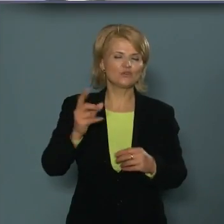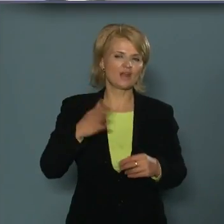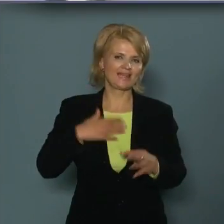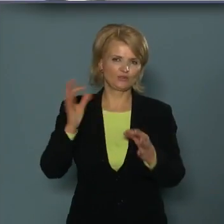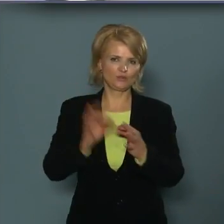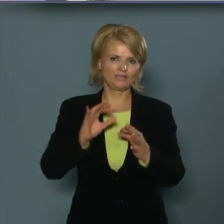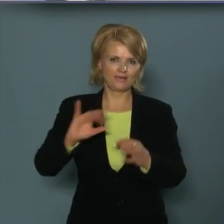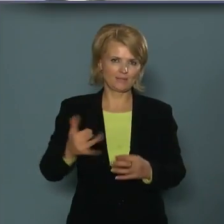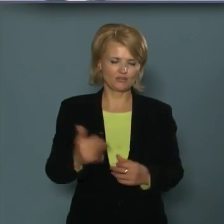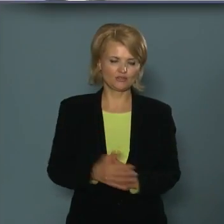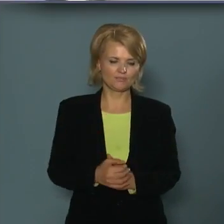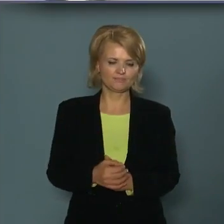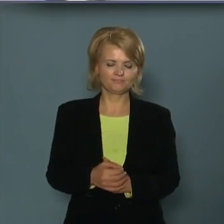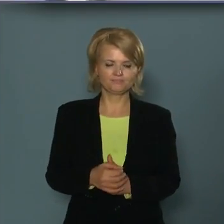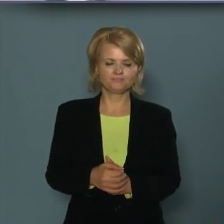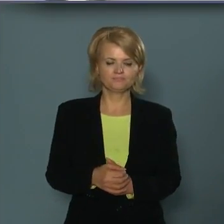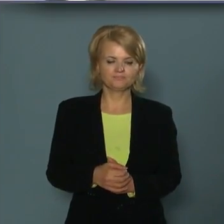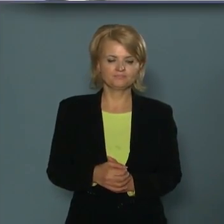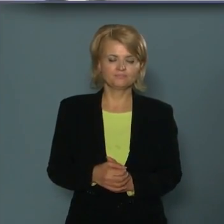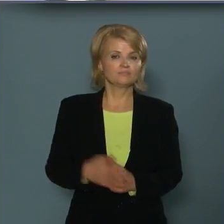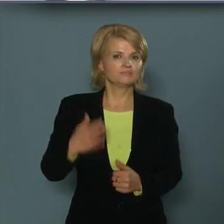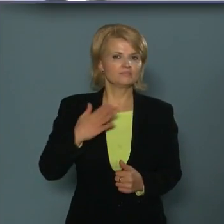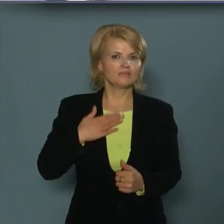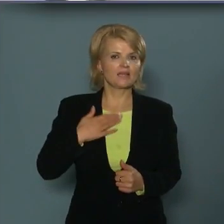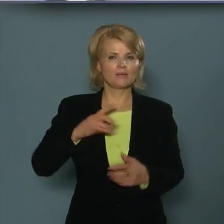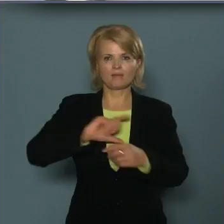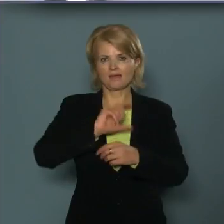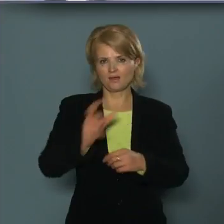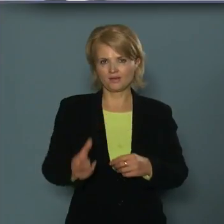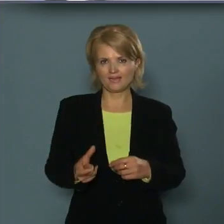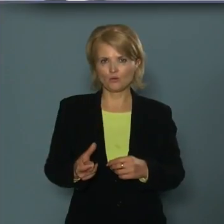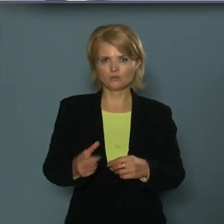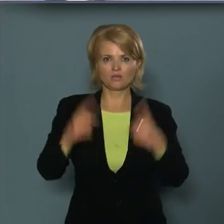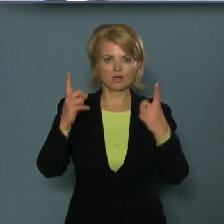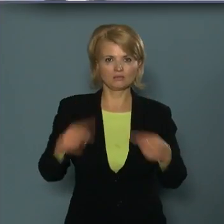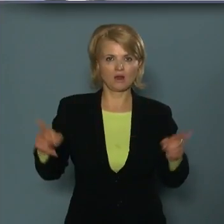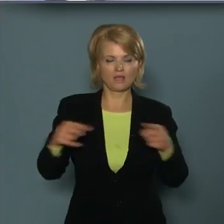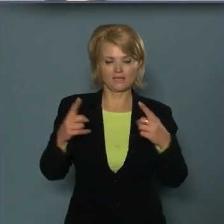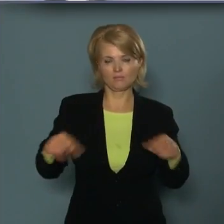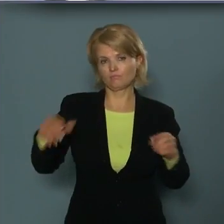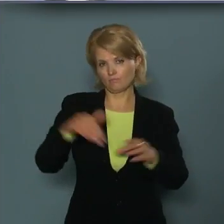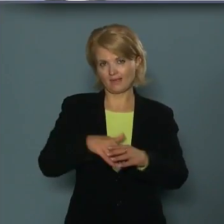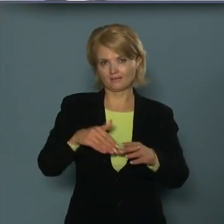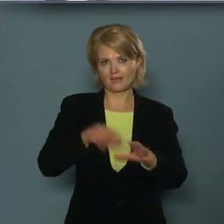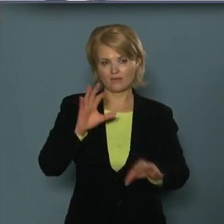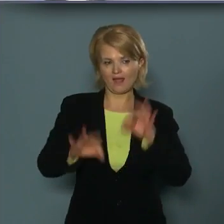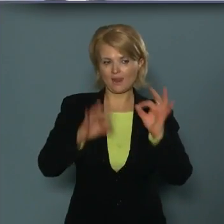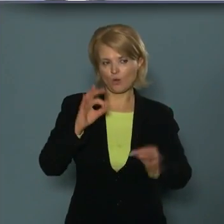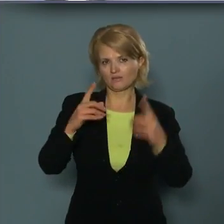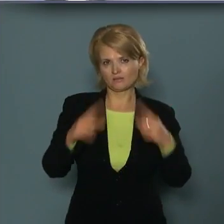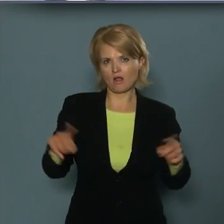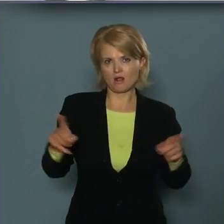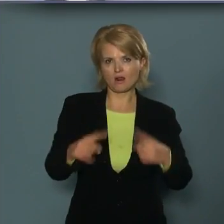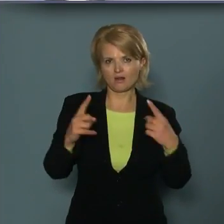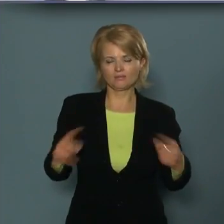én történetem is, a netántán úgy adódik. De nekem már régen felvett dalaim szerepeltek benne, azokból válogattunk